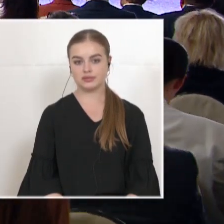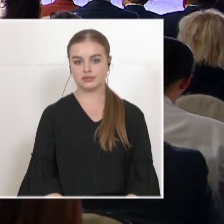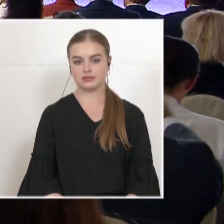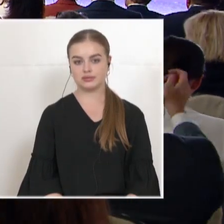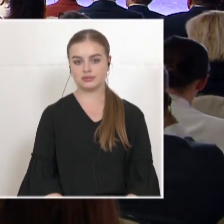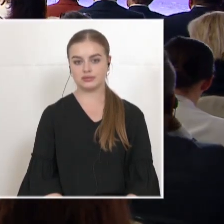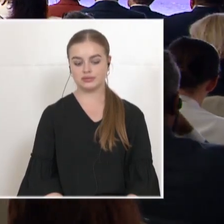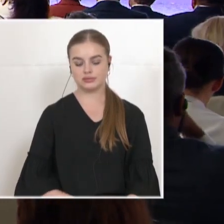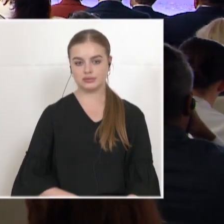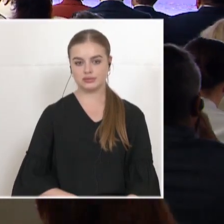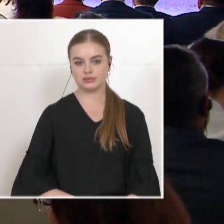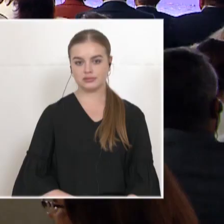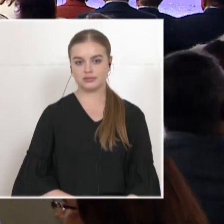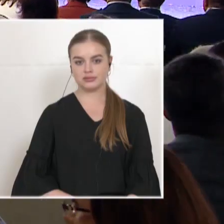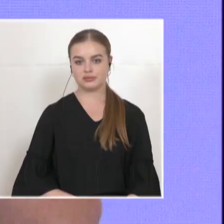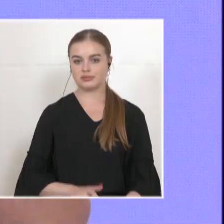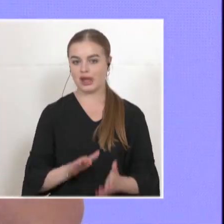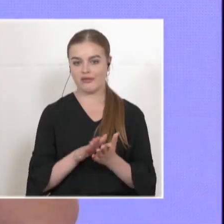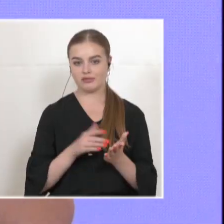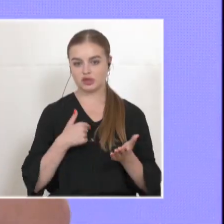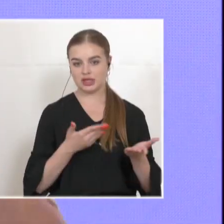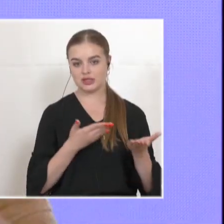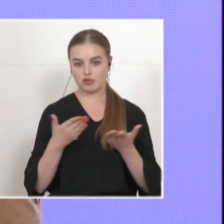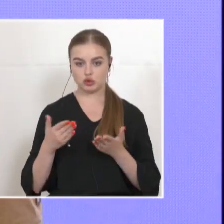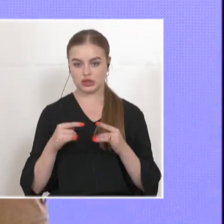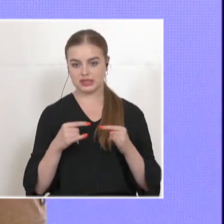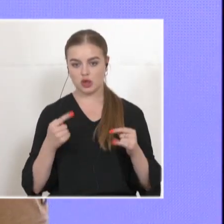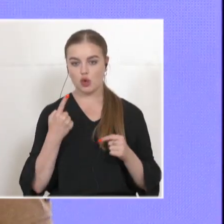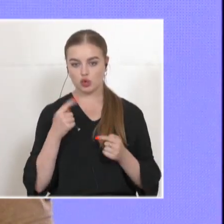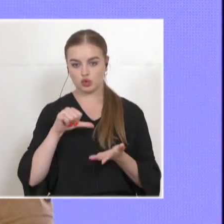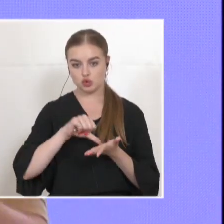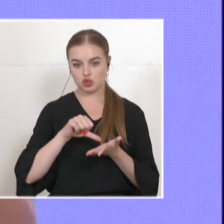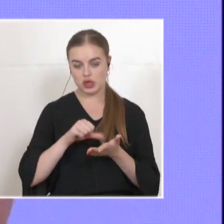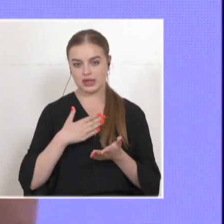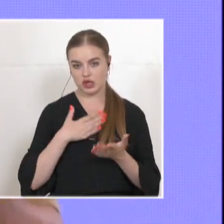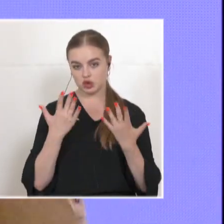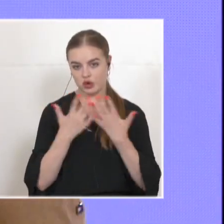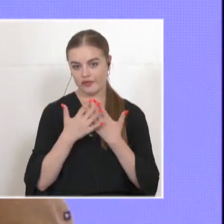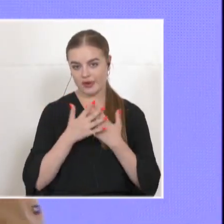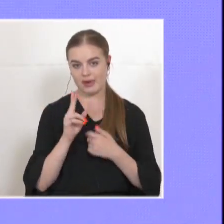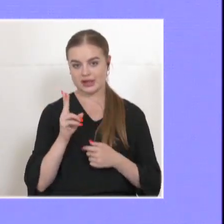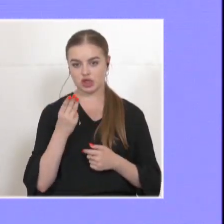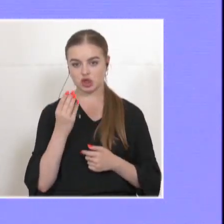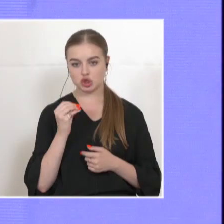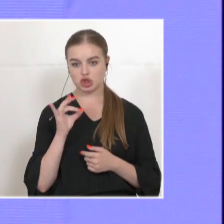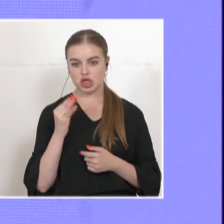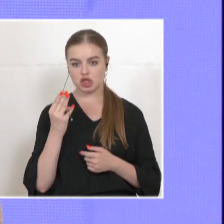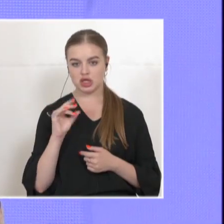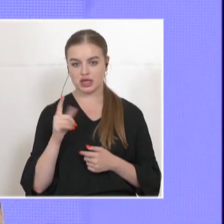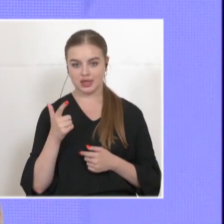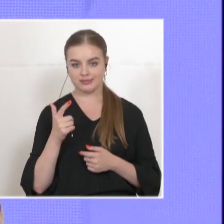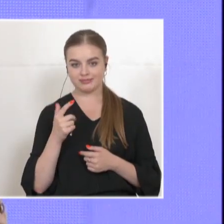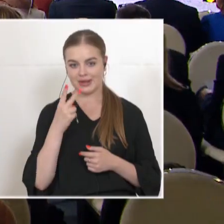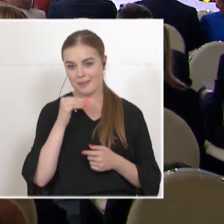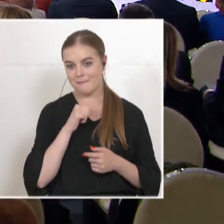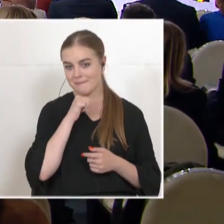Я, вибачте, я запрошую на сцену одну з учасниць нашого фільму, Катерину Шершень, от підлітка